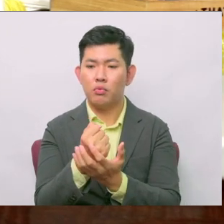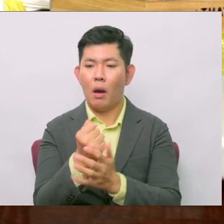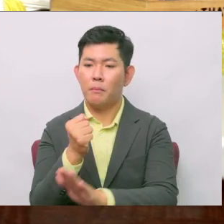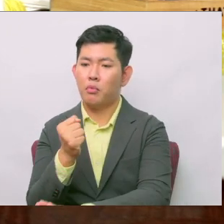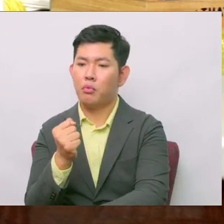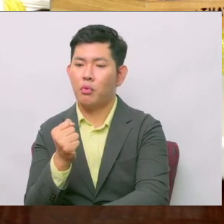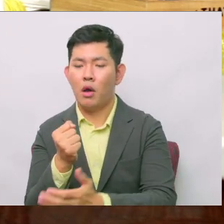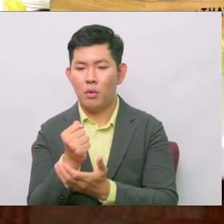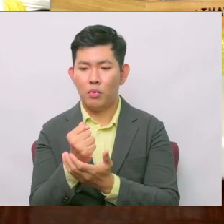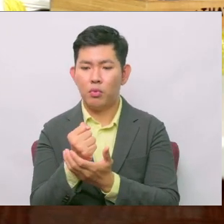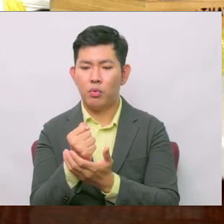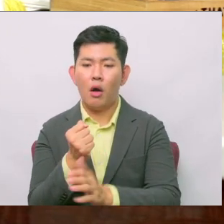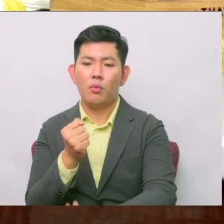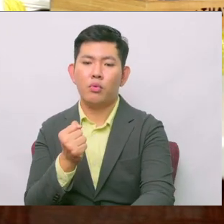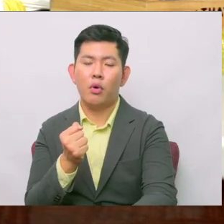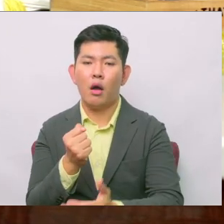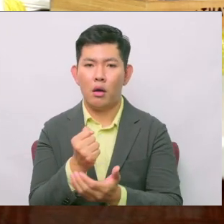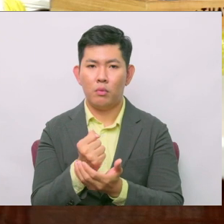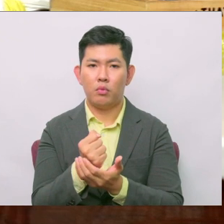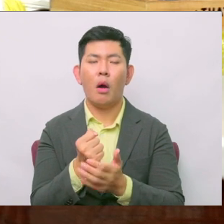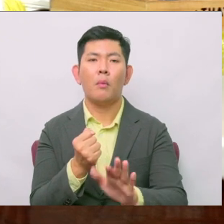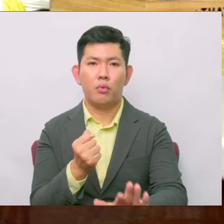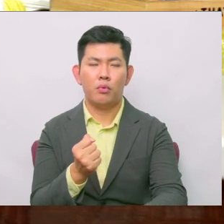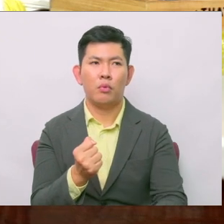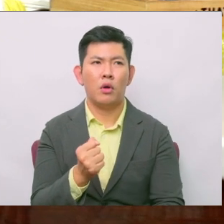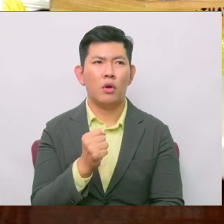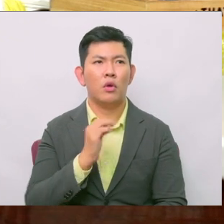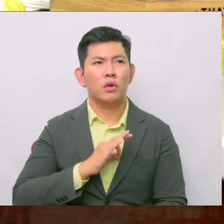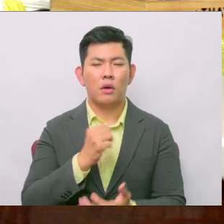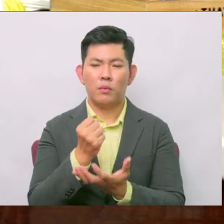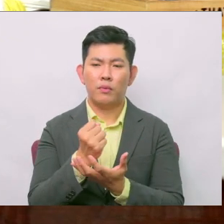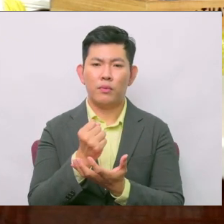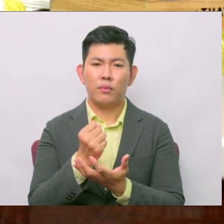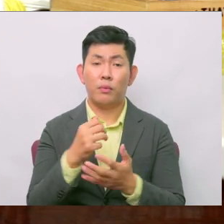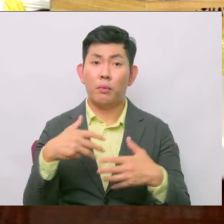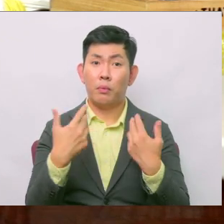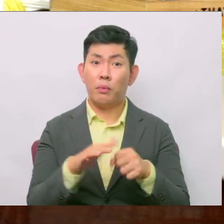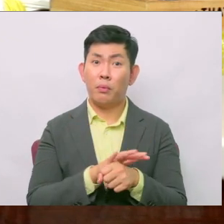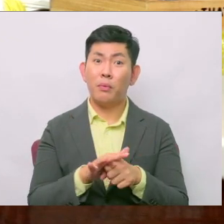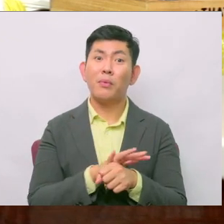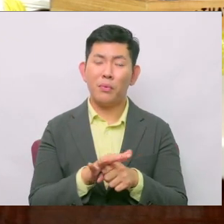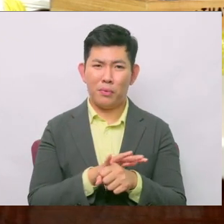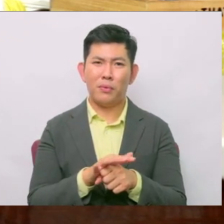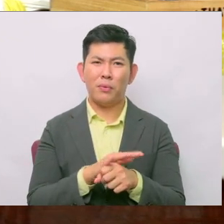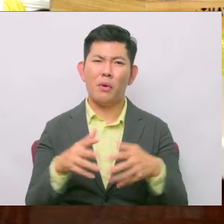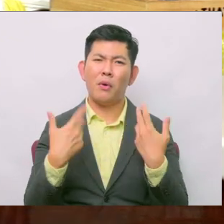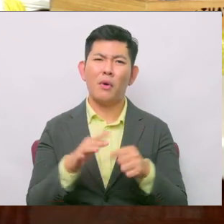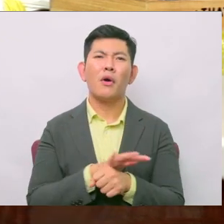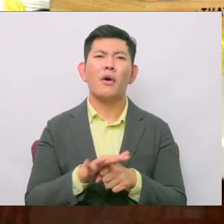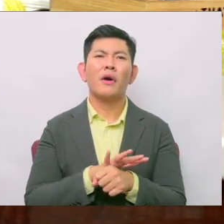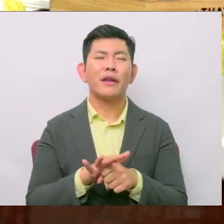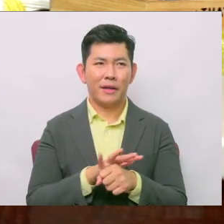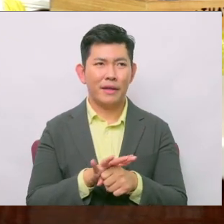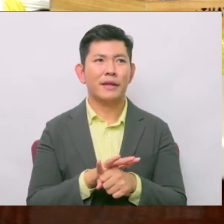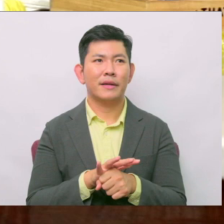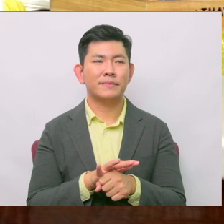ร้อนมันก็ยังอยู่ในมือของเรานะคะพอรู้สึกว่ามันอุ่นนะคะพอได้ที่ร้อนได้ที่อะค่ะไม่ต้องร้อนมากนะคะ